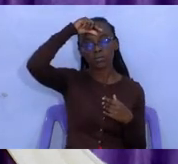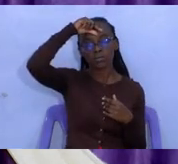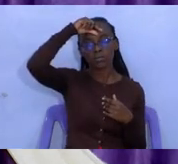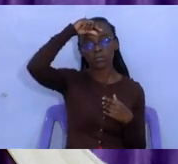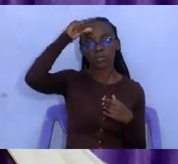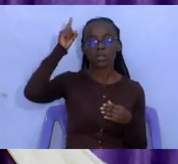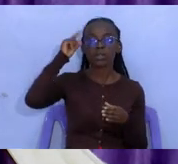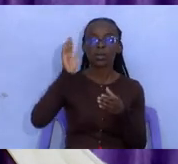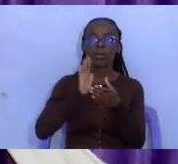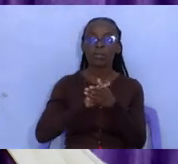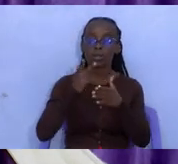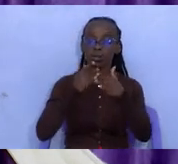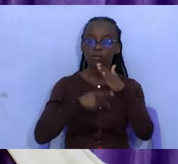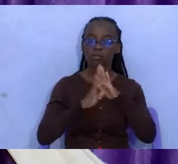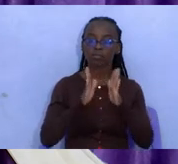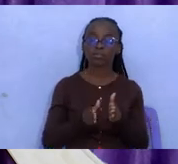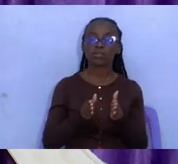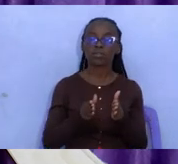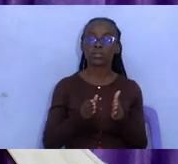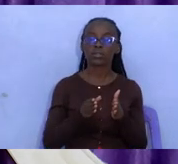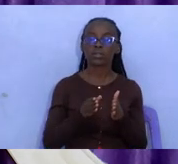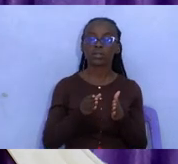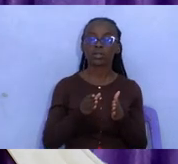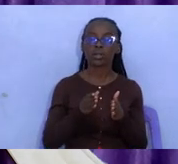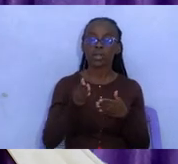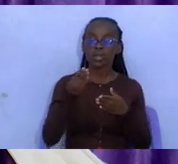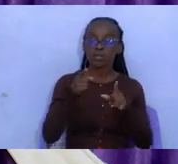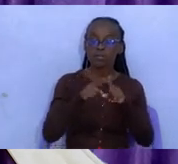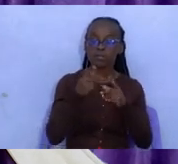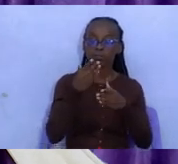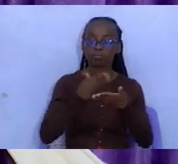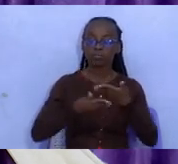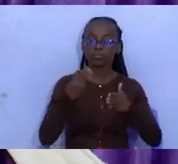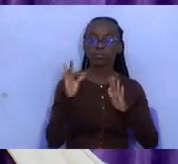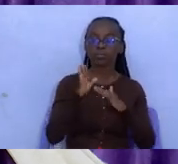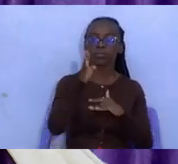Amini manabii. Amini watumishi wa Mungu.